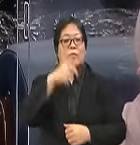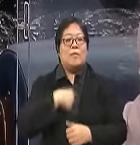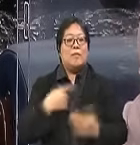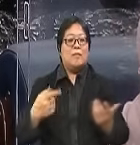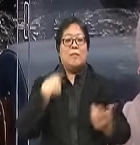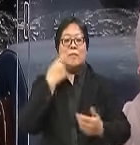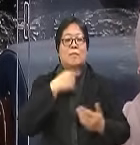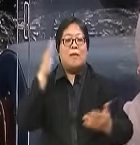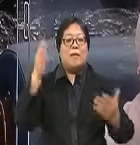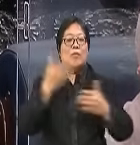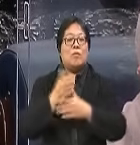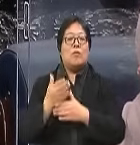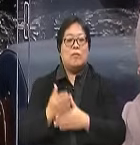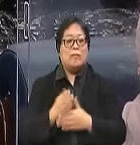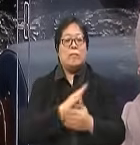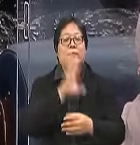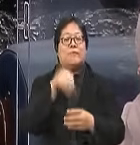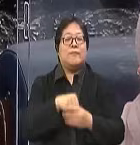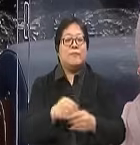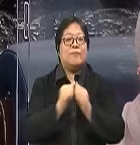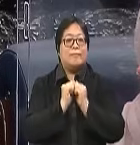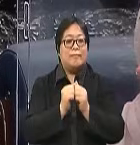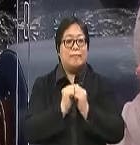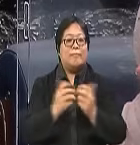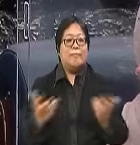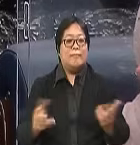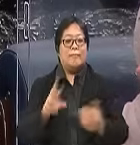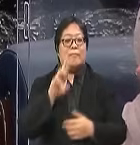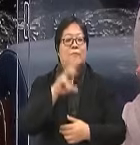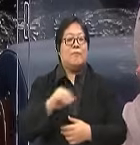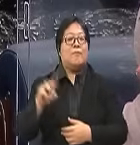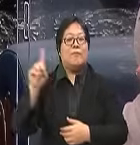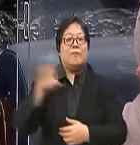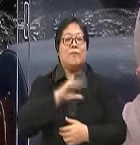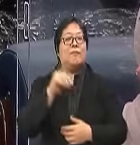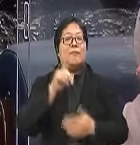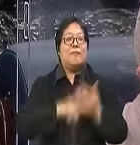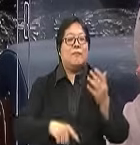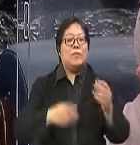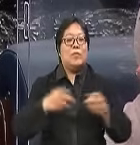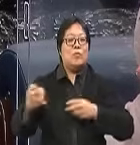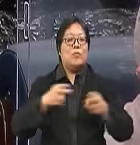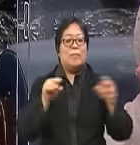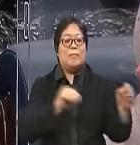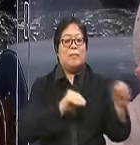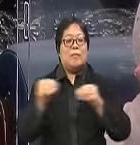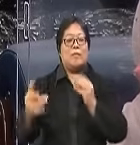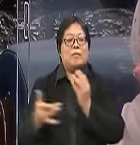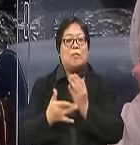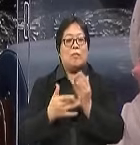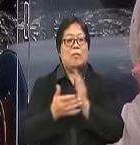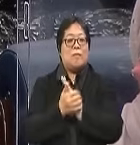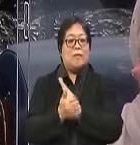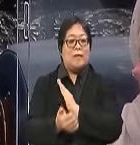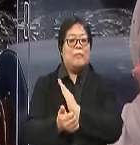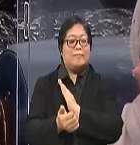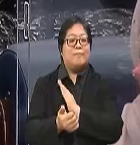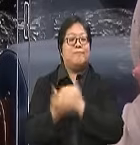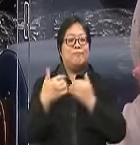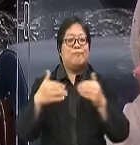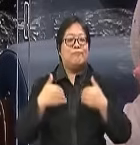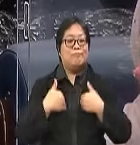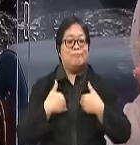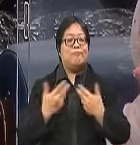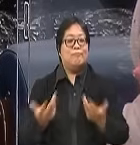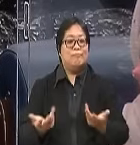Siapakah yang akan fungsi yang terlibat bersama-sama dalam aryandini dan apakah inisiatif pemindahan teknologi kemahiran yang kisah